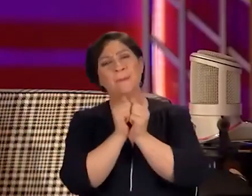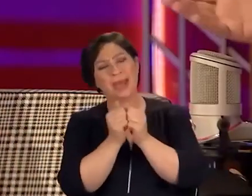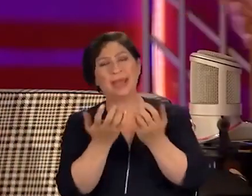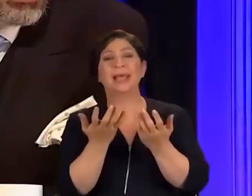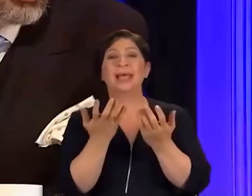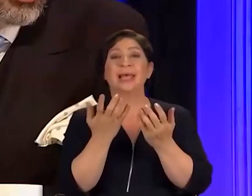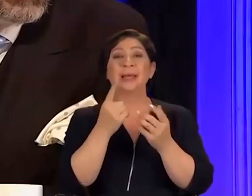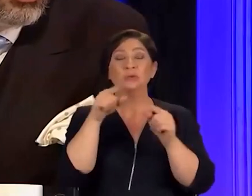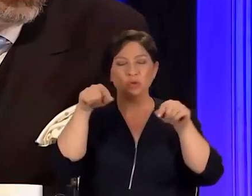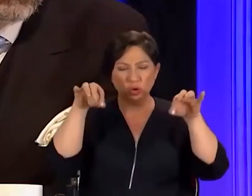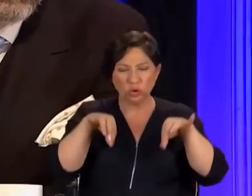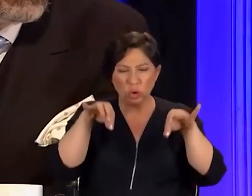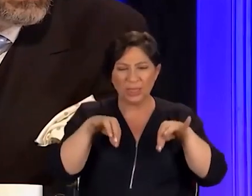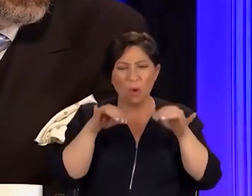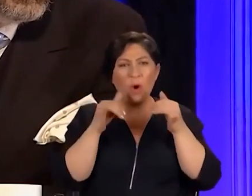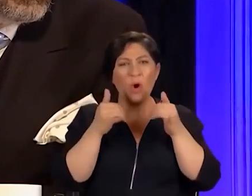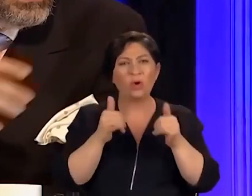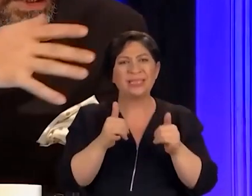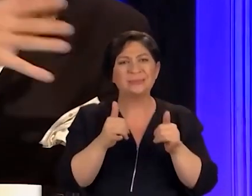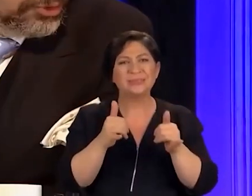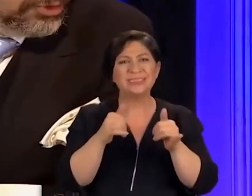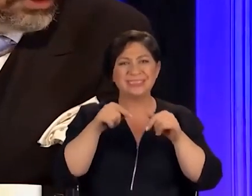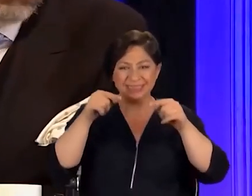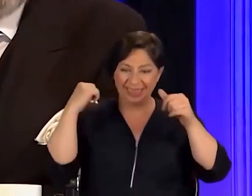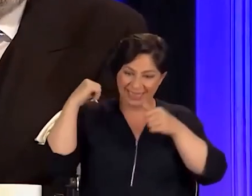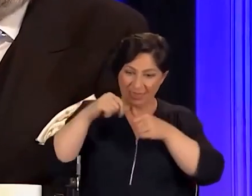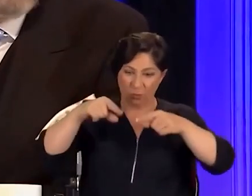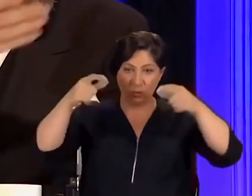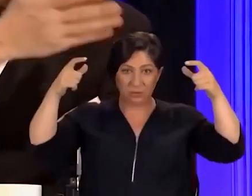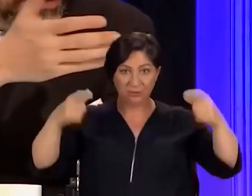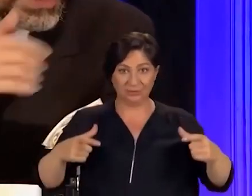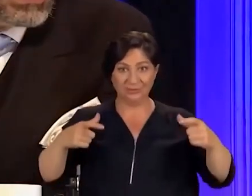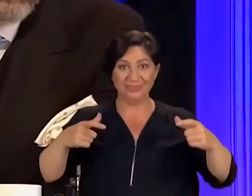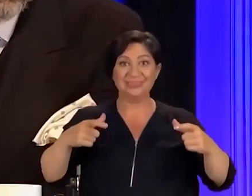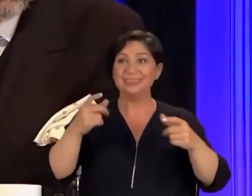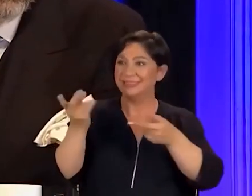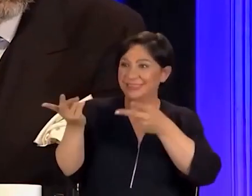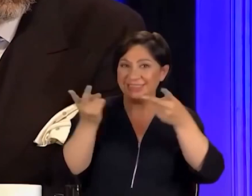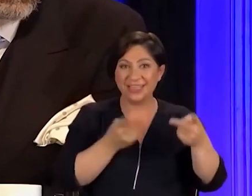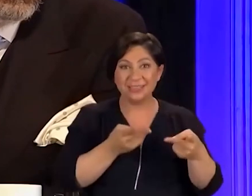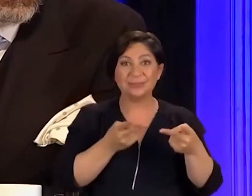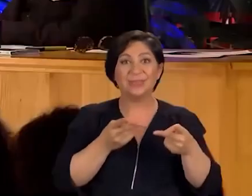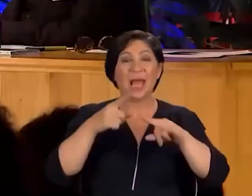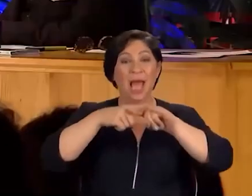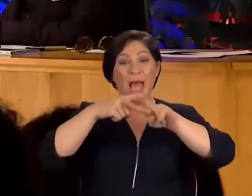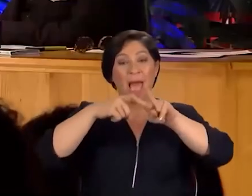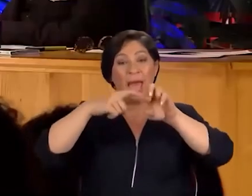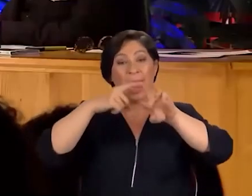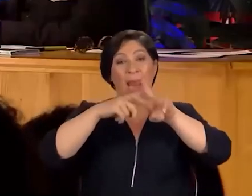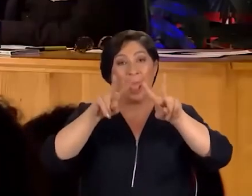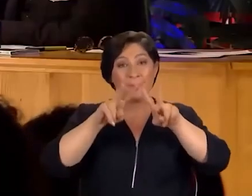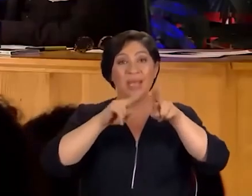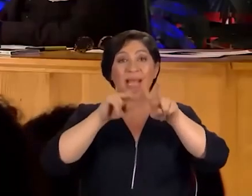beraberce. Bir şu anda oynadığımız yine bu ve seyircimizi davet ettiğimiz Harem